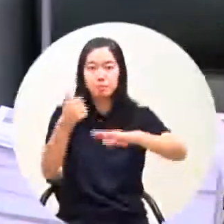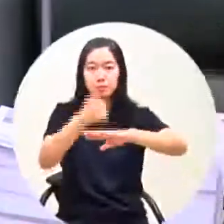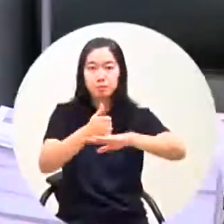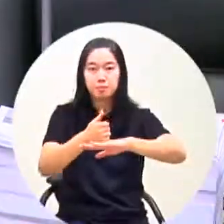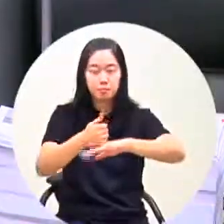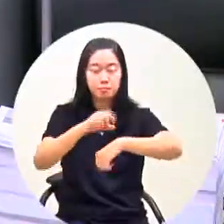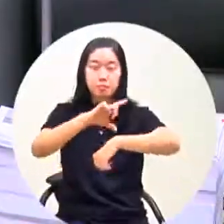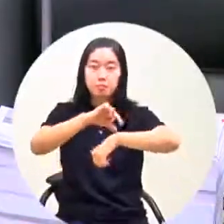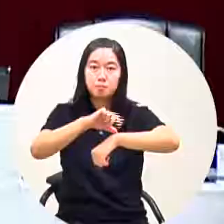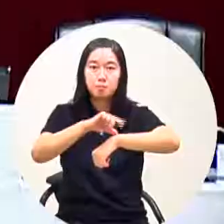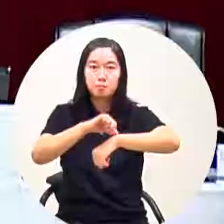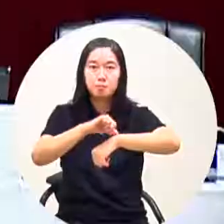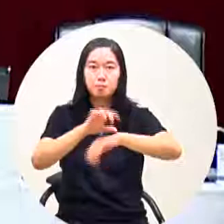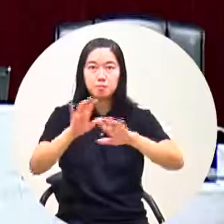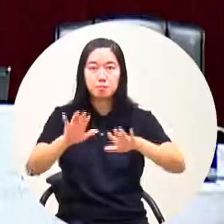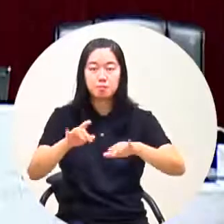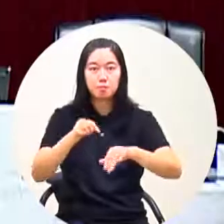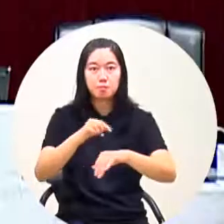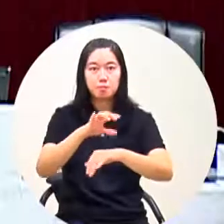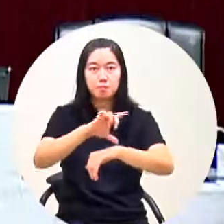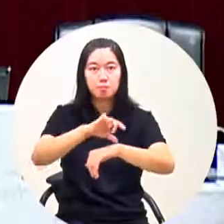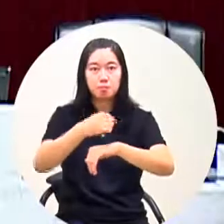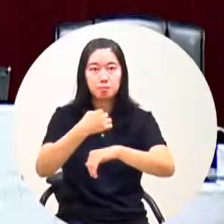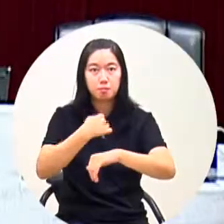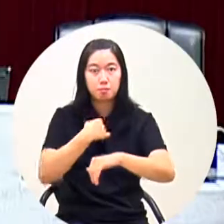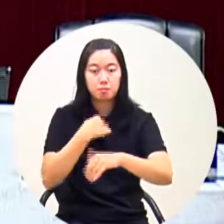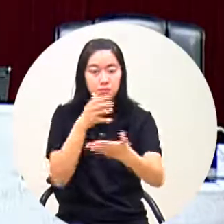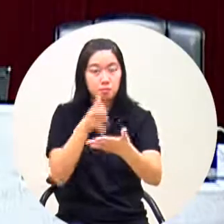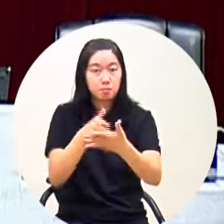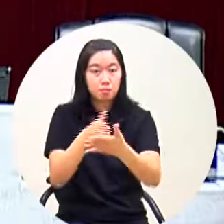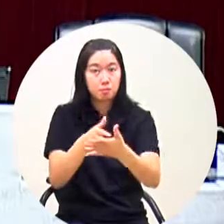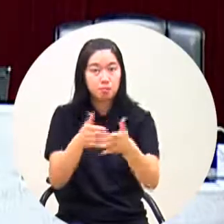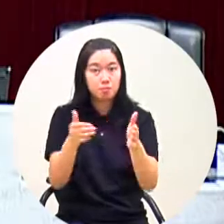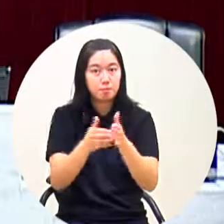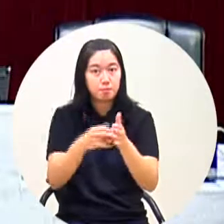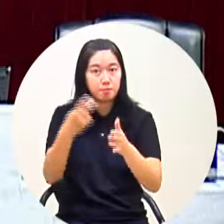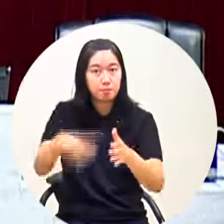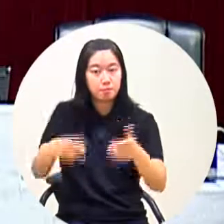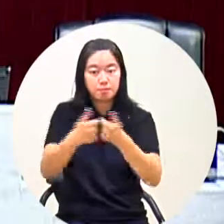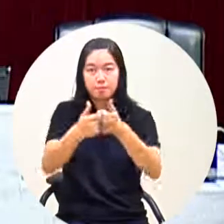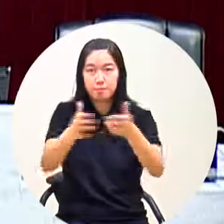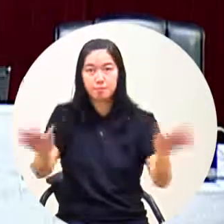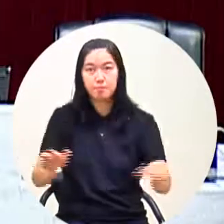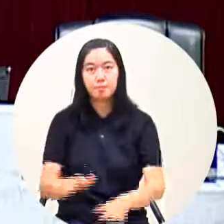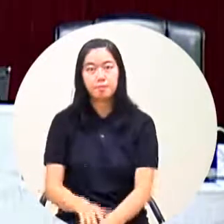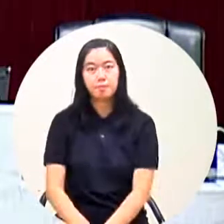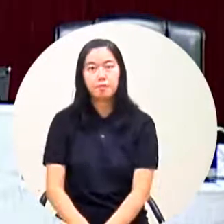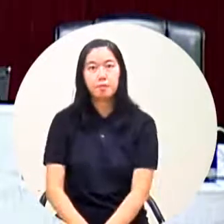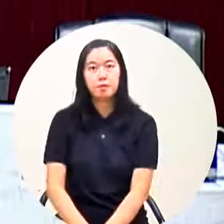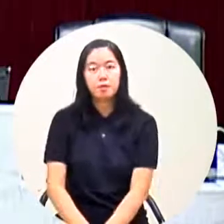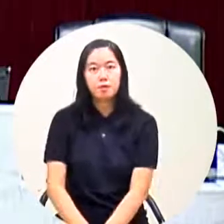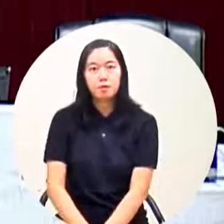时间哈，今天的时间就处理到本席质询完毕以后再散会。